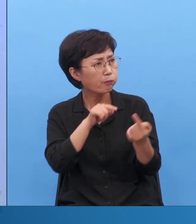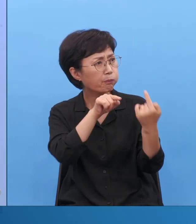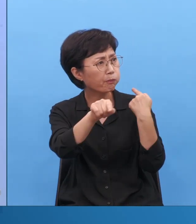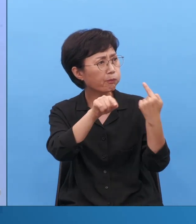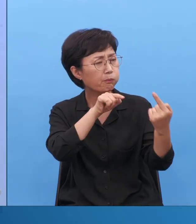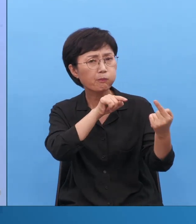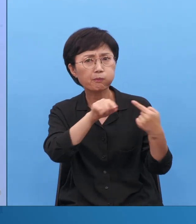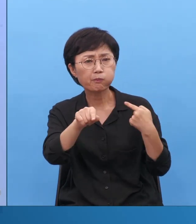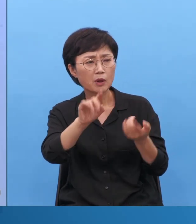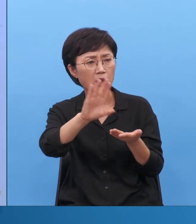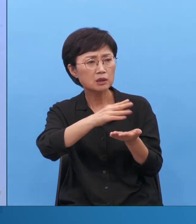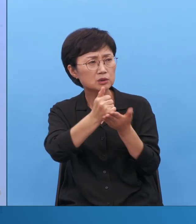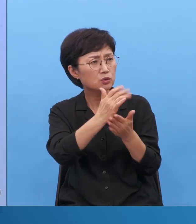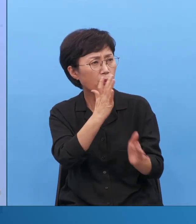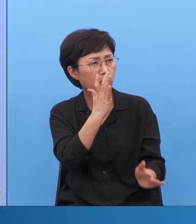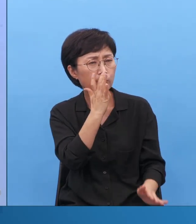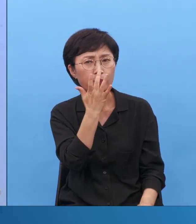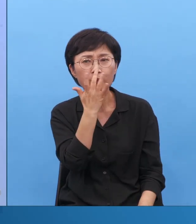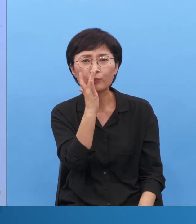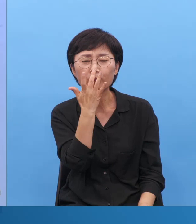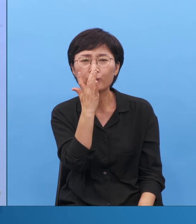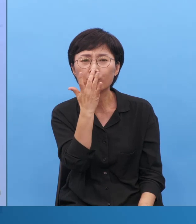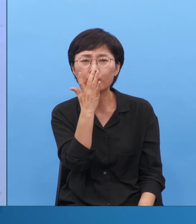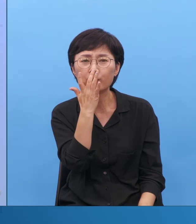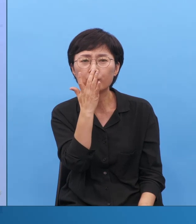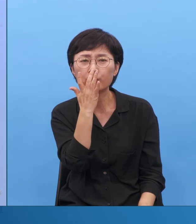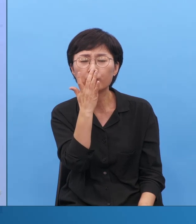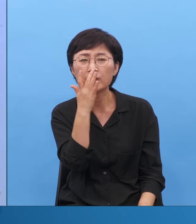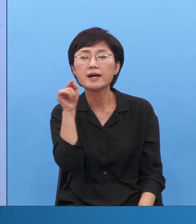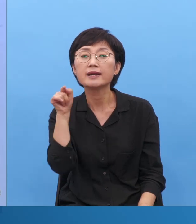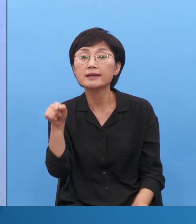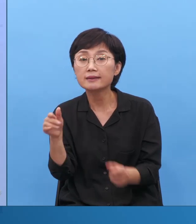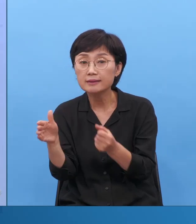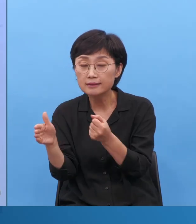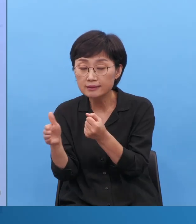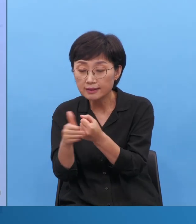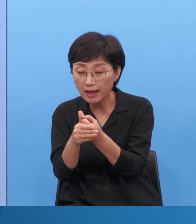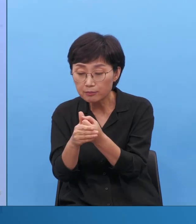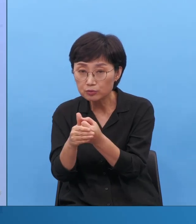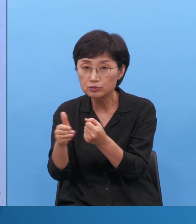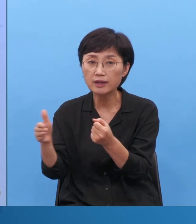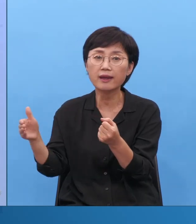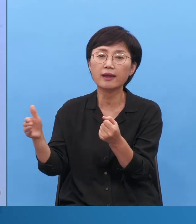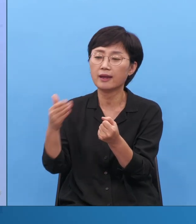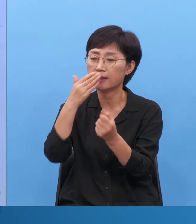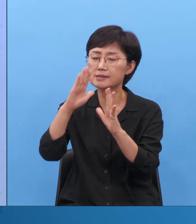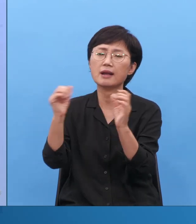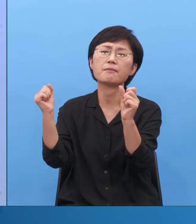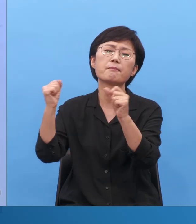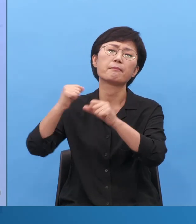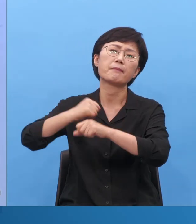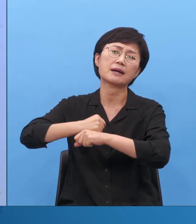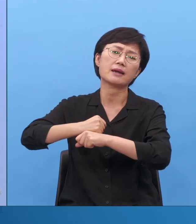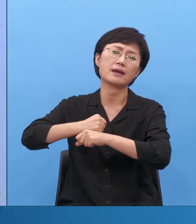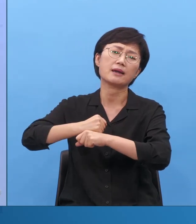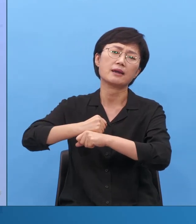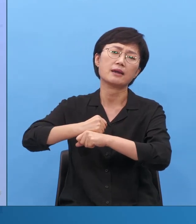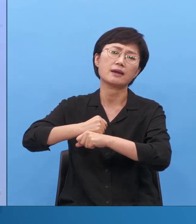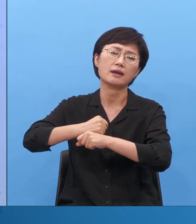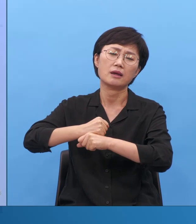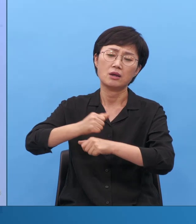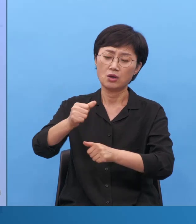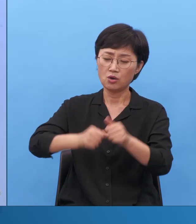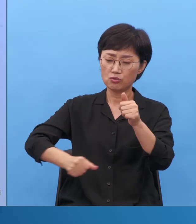몰라본 겁니다. But it's because they did not 그래서 recognize 이스라엘은 Christ. 2000년 동안 후대들이 피 흘리는